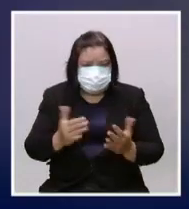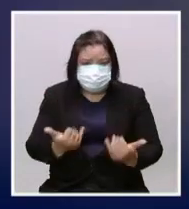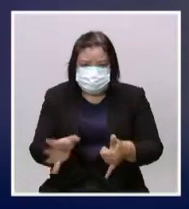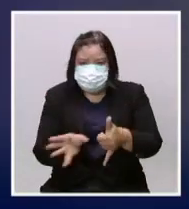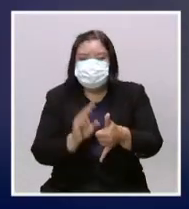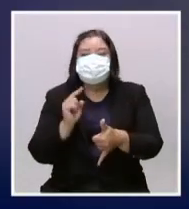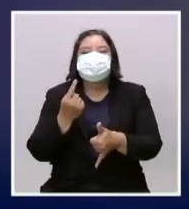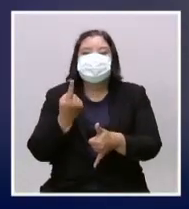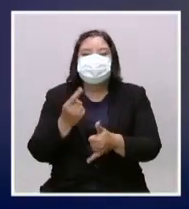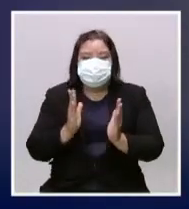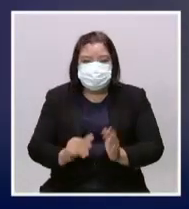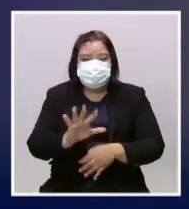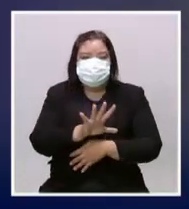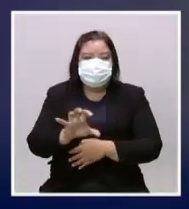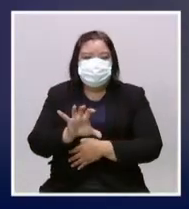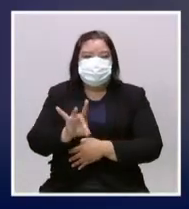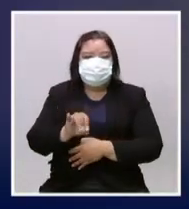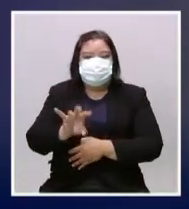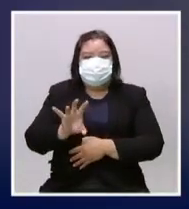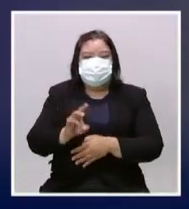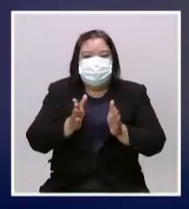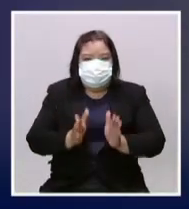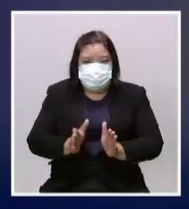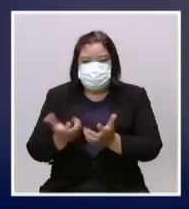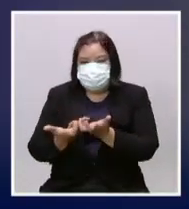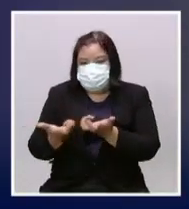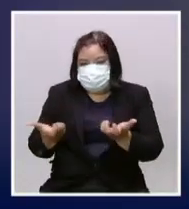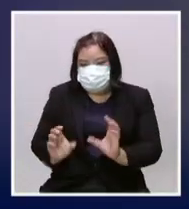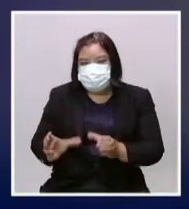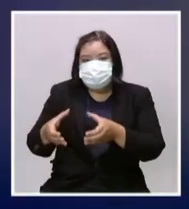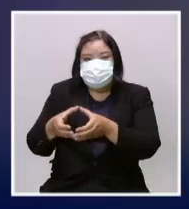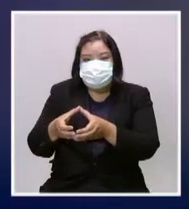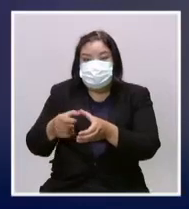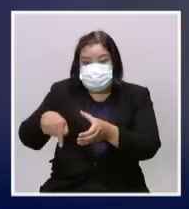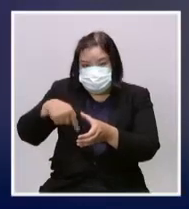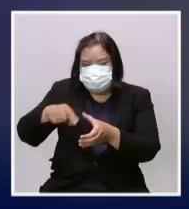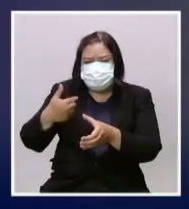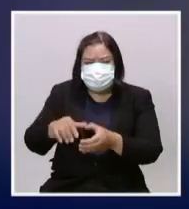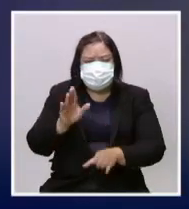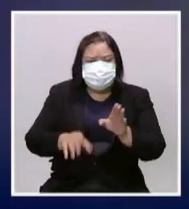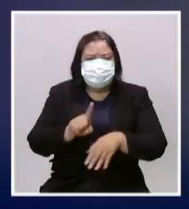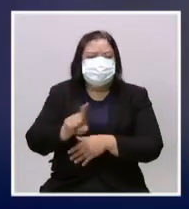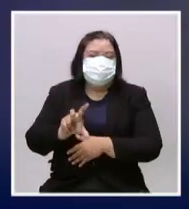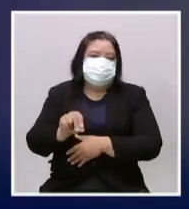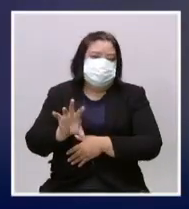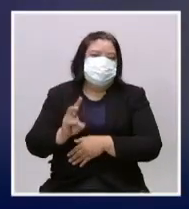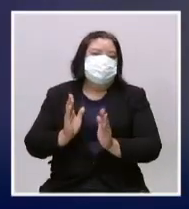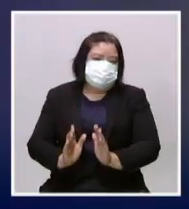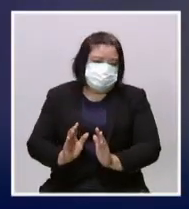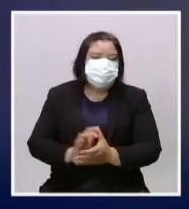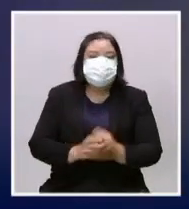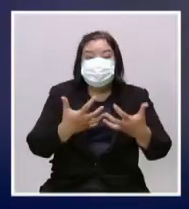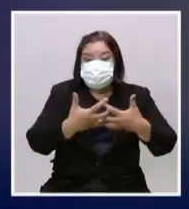ติดเชื้อรายใหม่587รายแยกเป็นมาจากการตรวจคัดกรองเชิงรุก 137รายจากโรงง